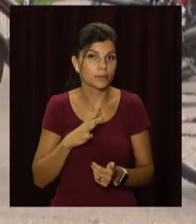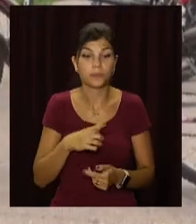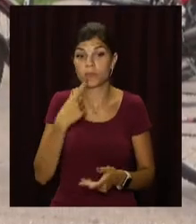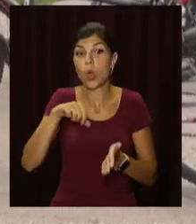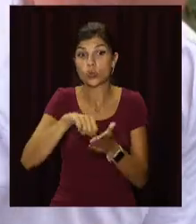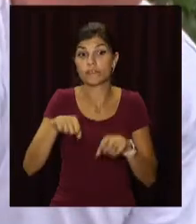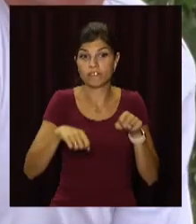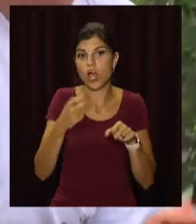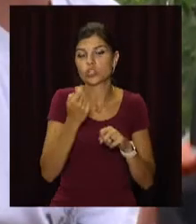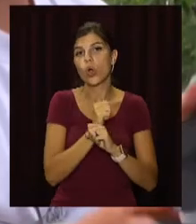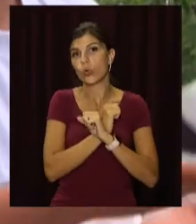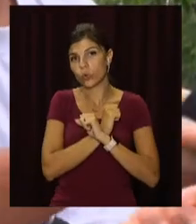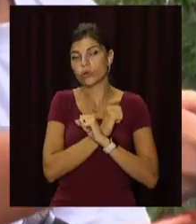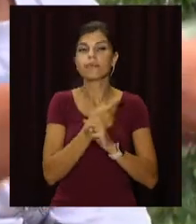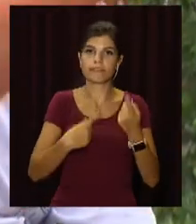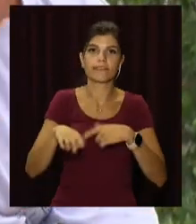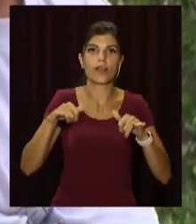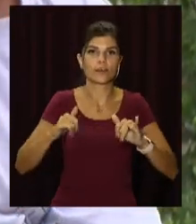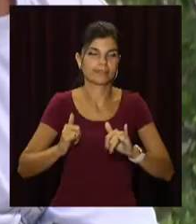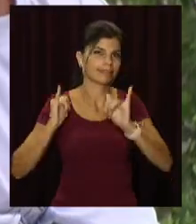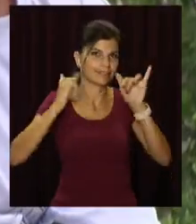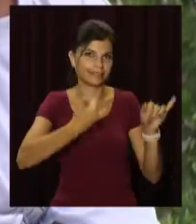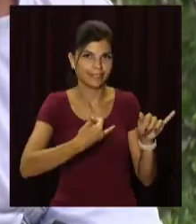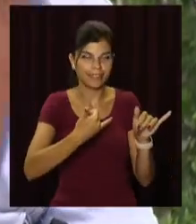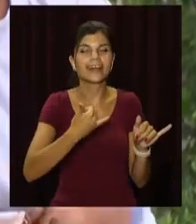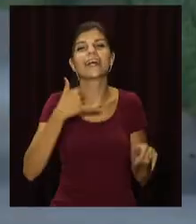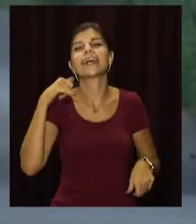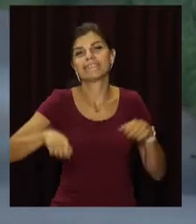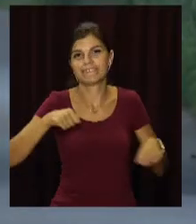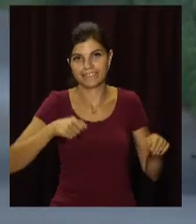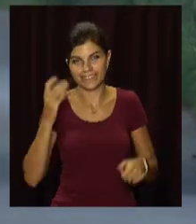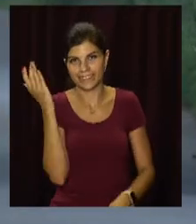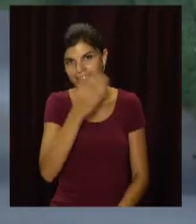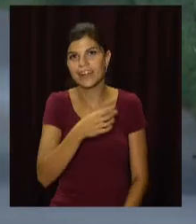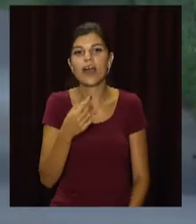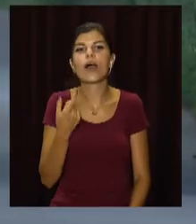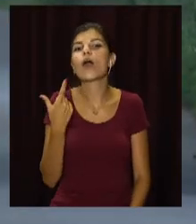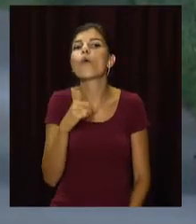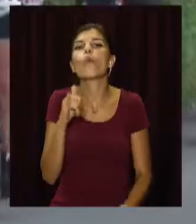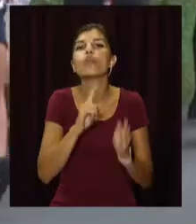велопробігу трохи перепочили, розвернули своїх двоколісних і рушили назад туди, звідки